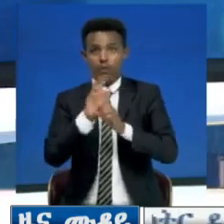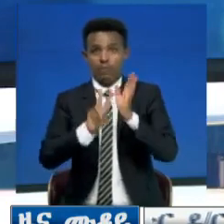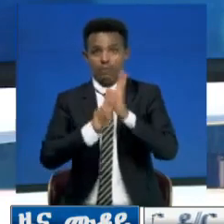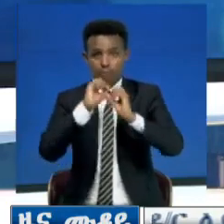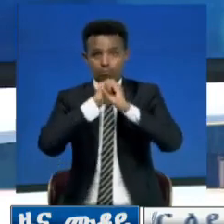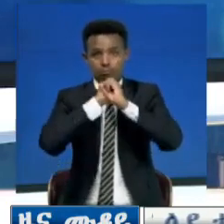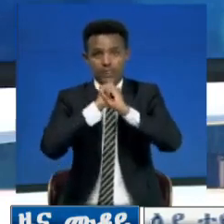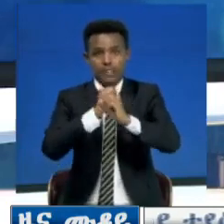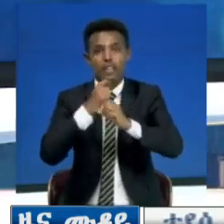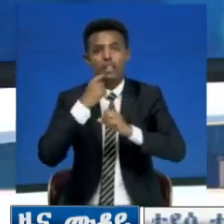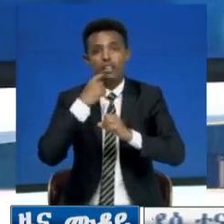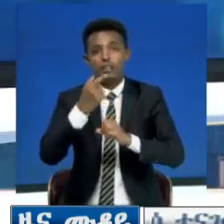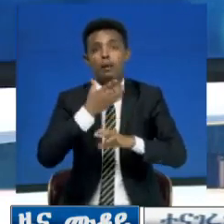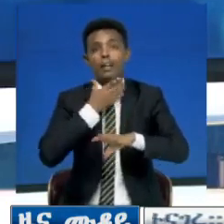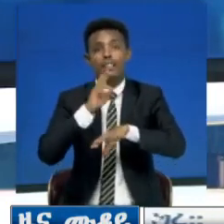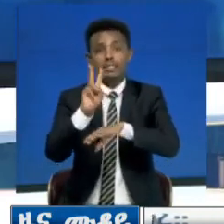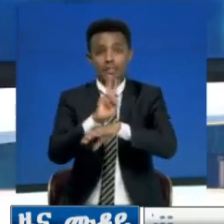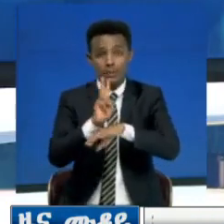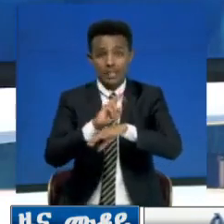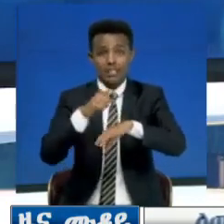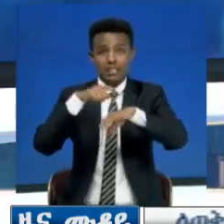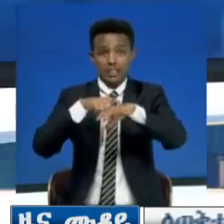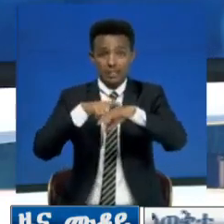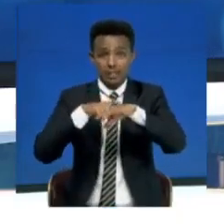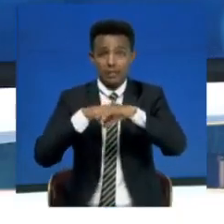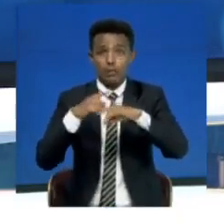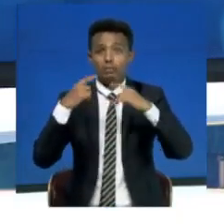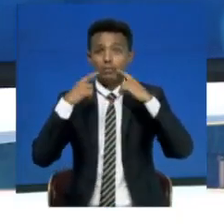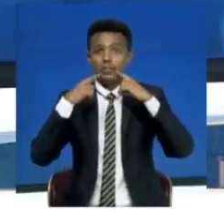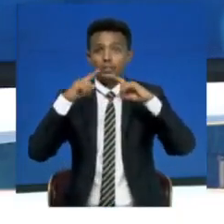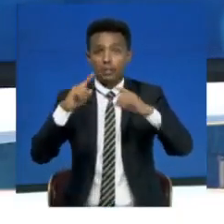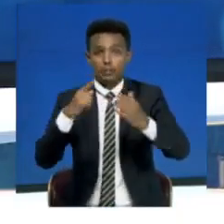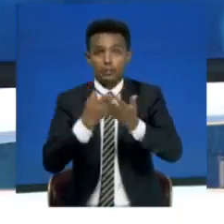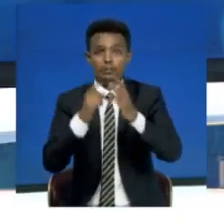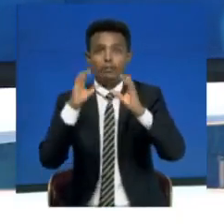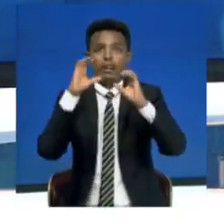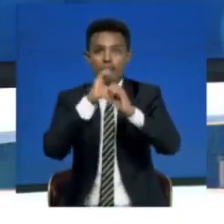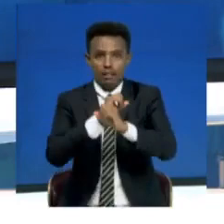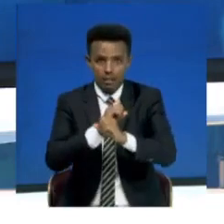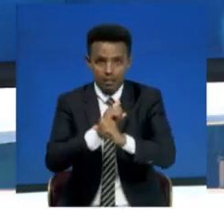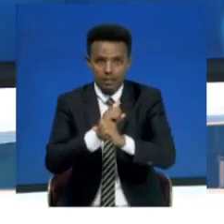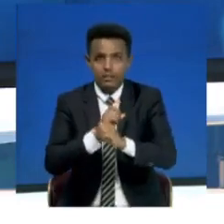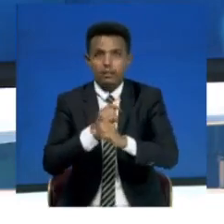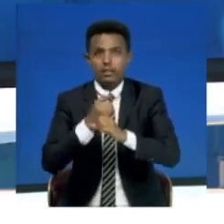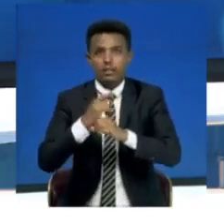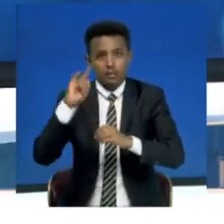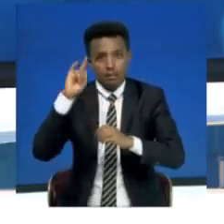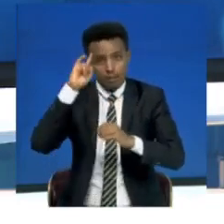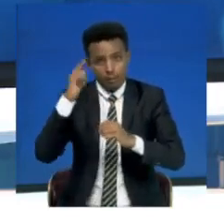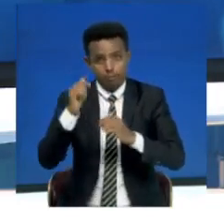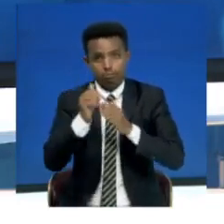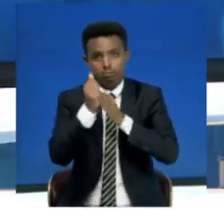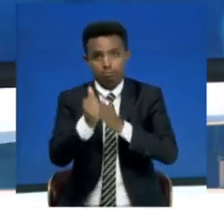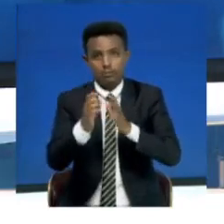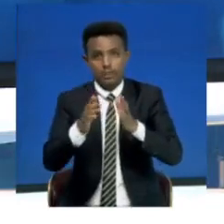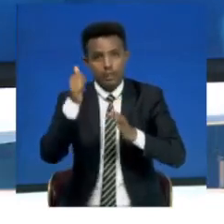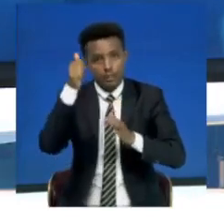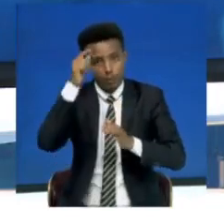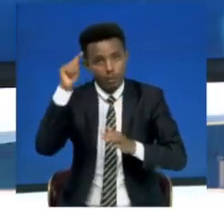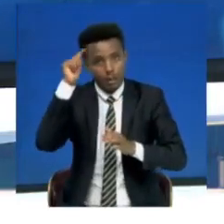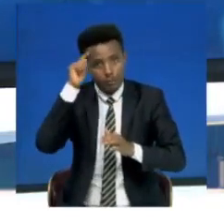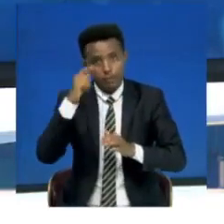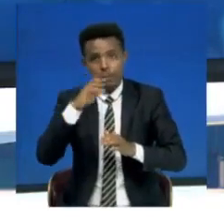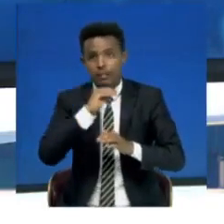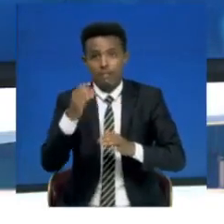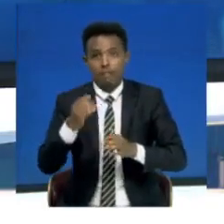እያልን ከአማራ ቴሌቪዥን ለሰዓቱ ያዝናቸውን ዜናዎች በዚህ አጠናቀናል። ዜናውን በመምራት እኔ ተሾመ አበበ፣ በምልክት ቋንቋ ደግሞ ፍቃዱ ወልደ